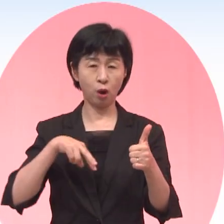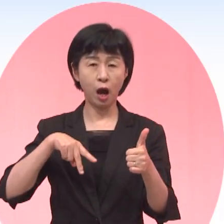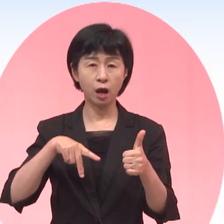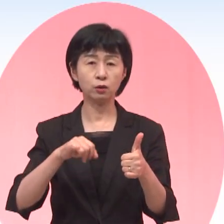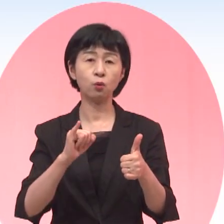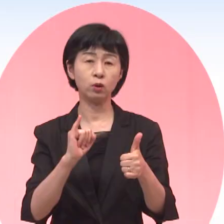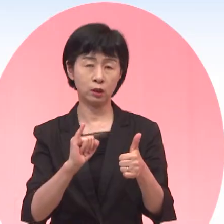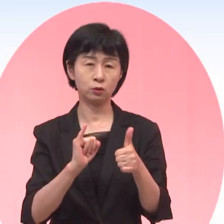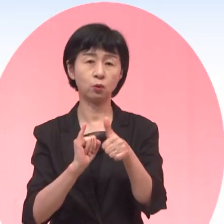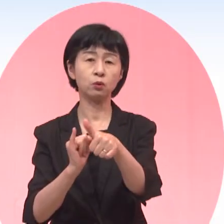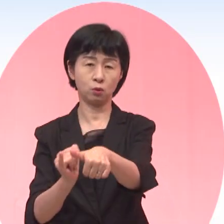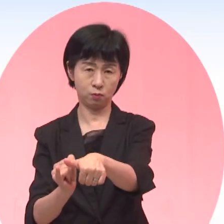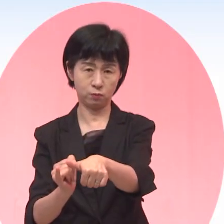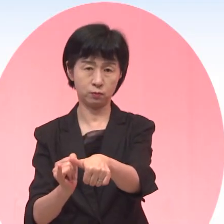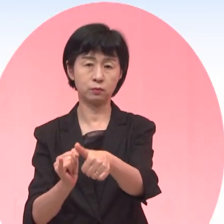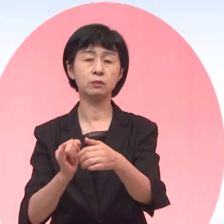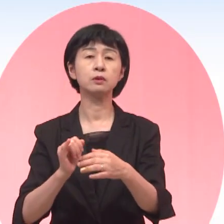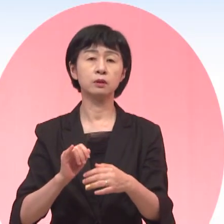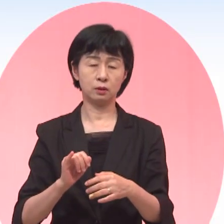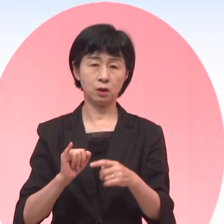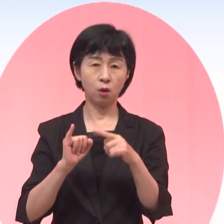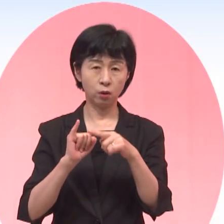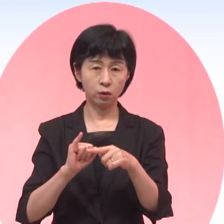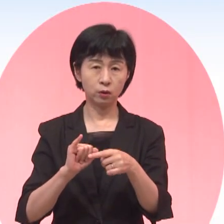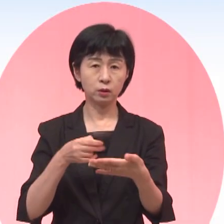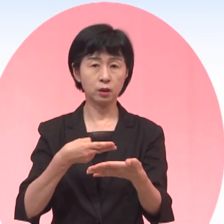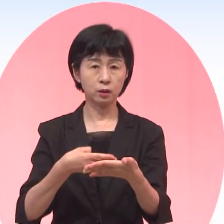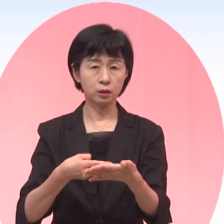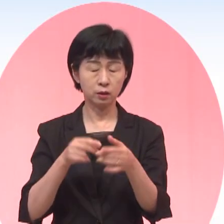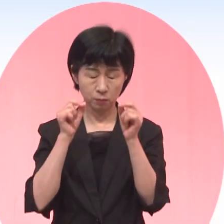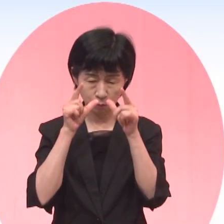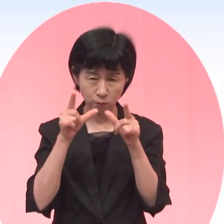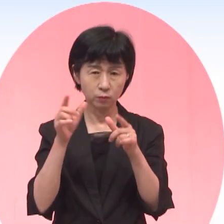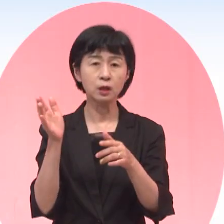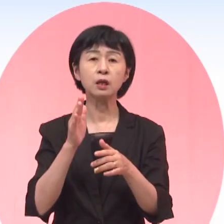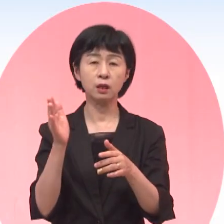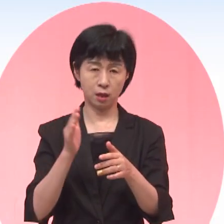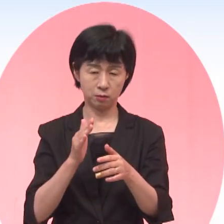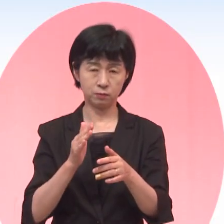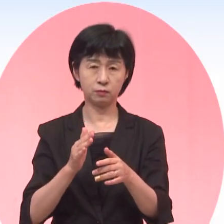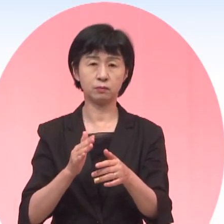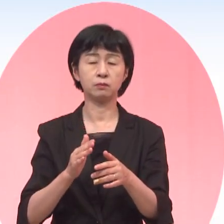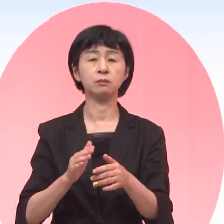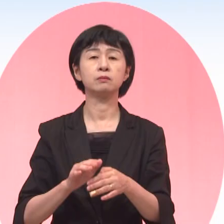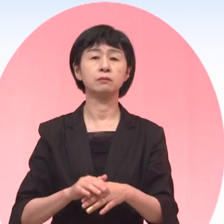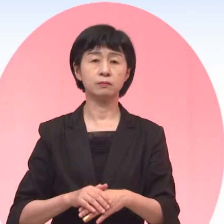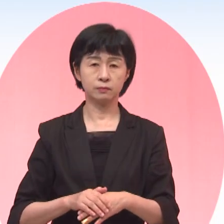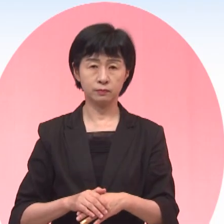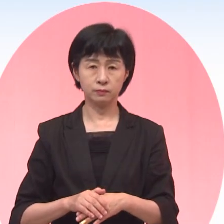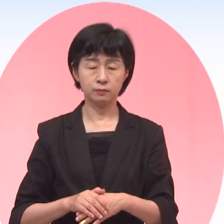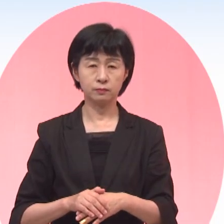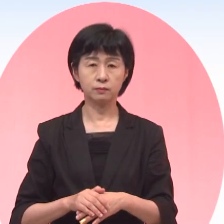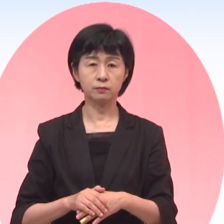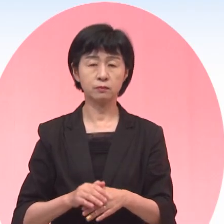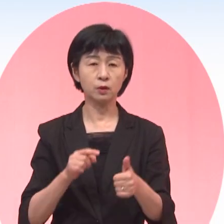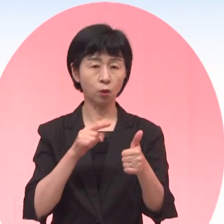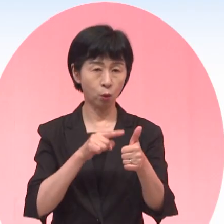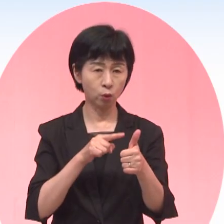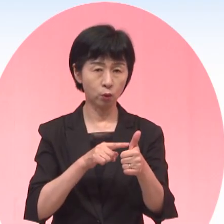が歩行中の女性と衝突し、女性の意識が戻らない状態になった事例では